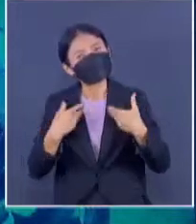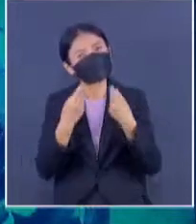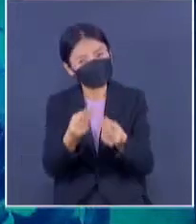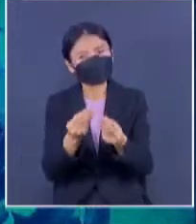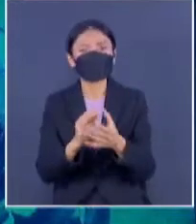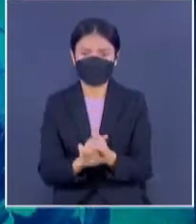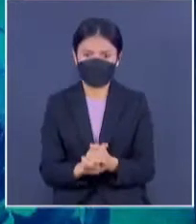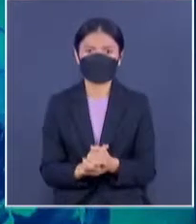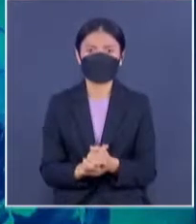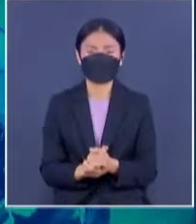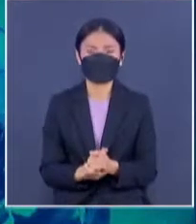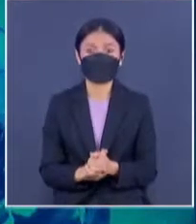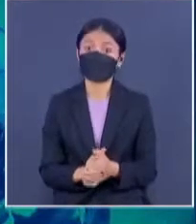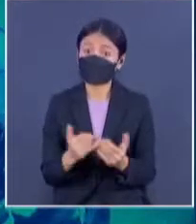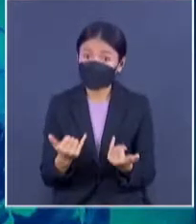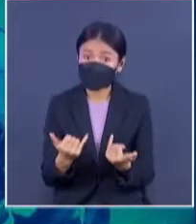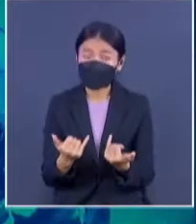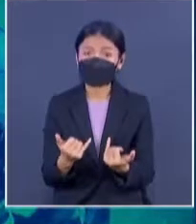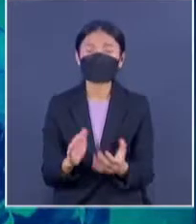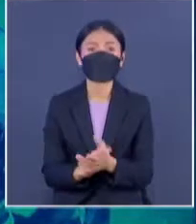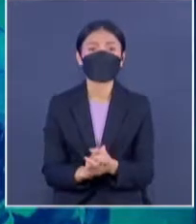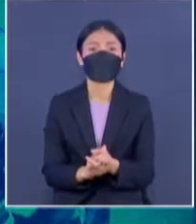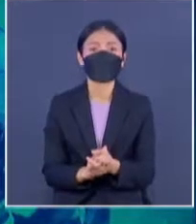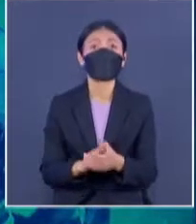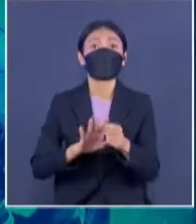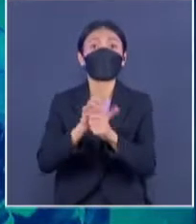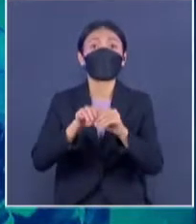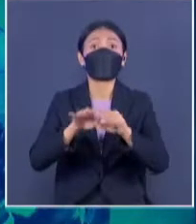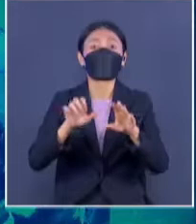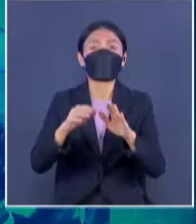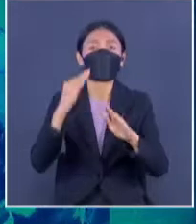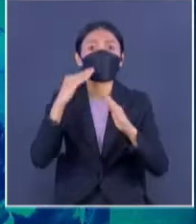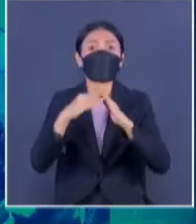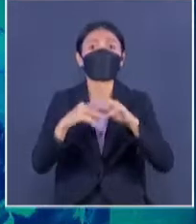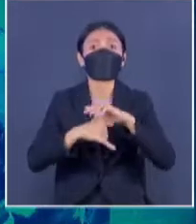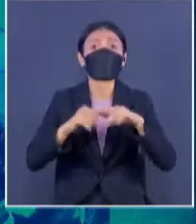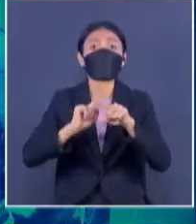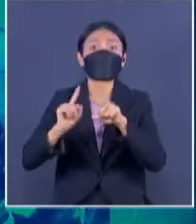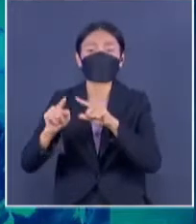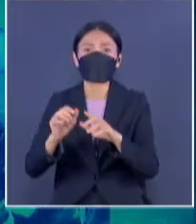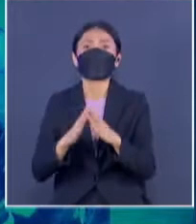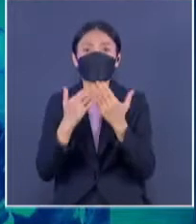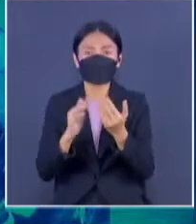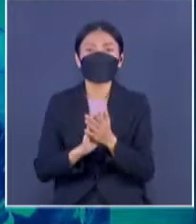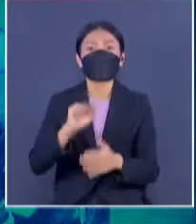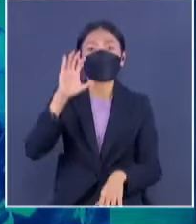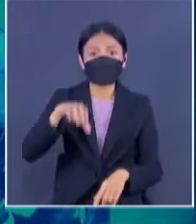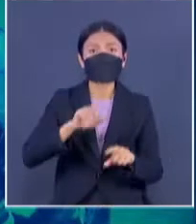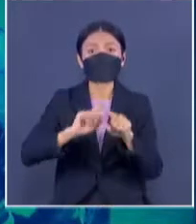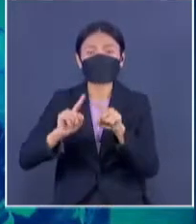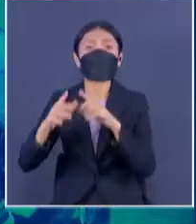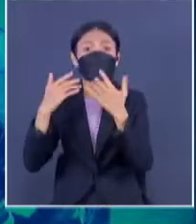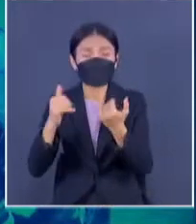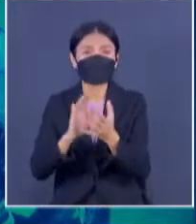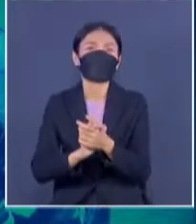คุณผู้ชมคะในช่วงเวลาแบบนี้ค่ะหลายหน่วยงานก็มีการปรับตัวนะคะโดยเฉพาะถ้าเกิดหน่วยงานไหนที่ต้องมีการสื่อสารหรือว่าสัมผัสกับพี่น้องประชาช